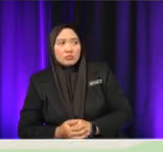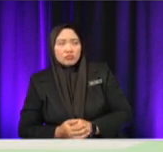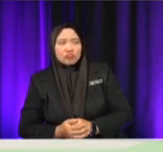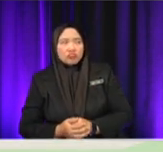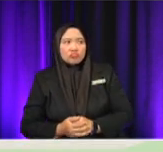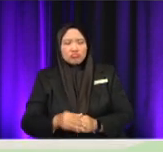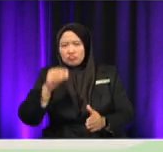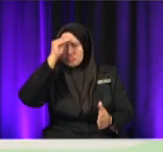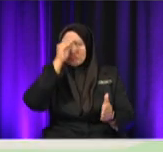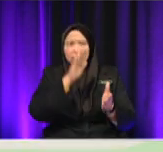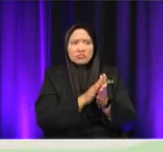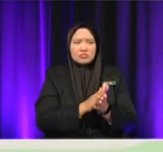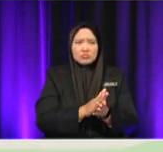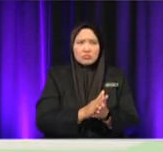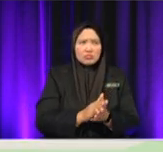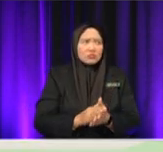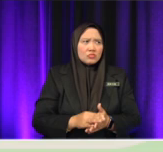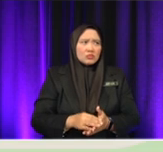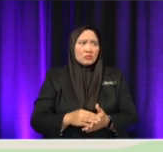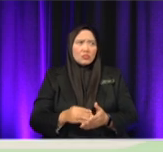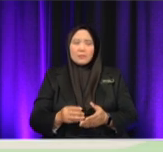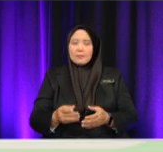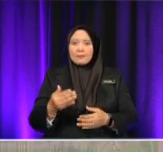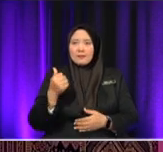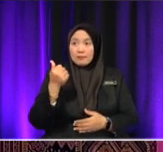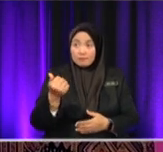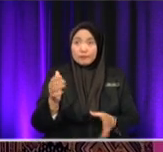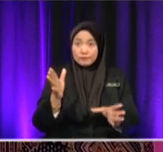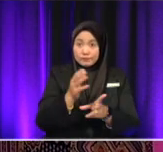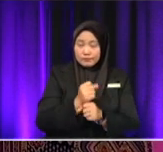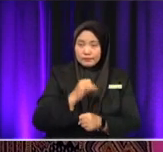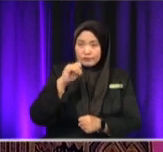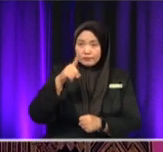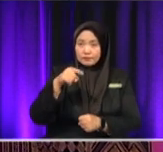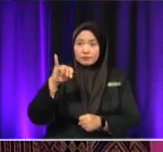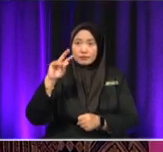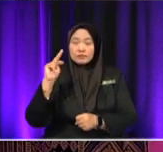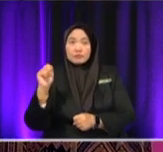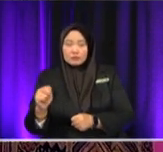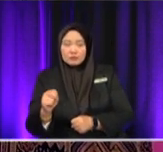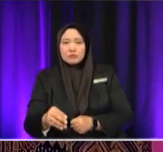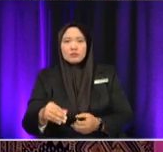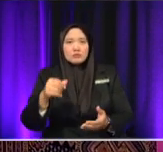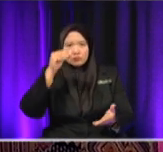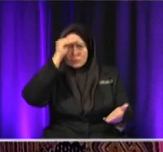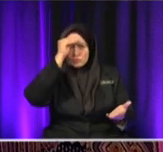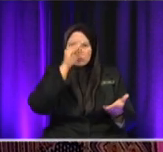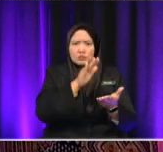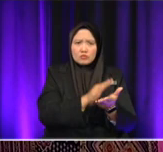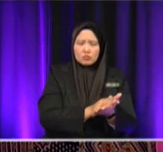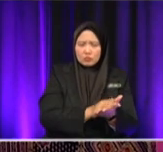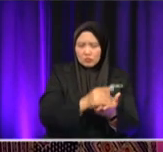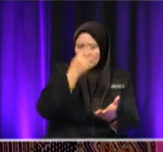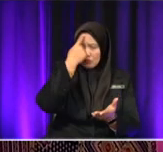suami ah Berdasarkan gambar tersebut sebagai seorang istri Bagaimanakah Anda menghadapi situasi tersebut